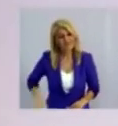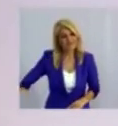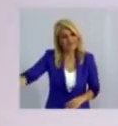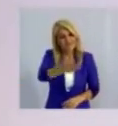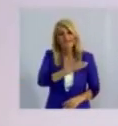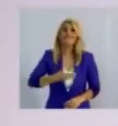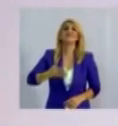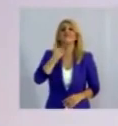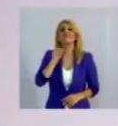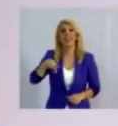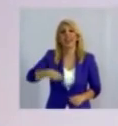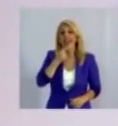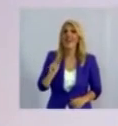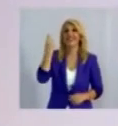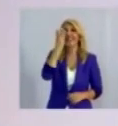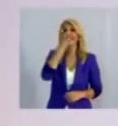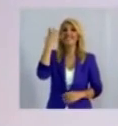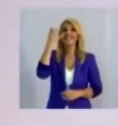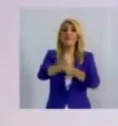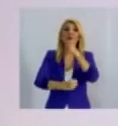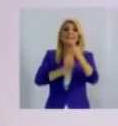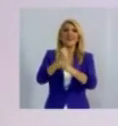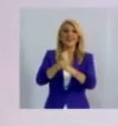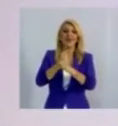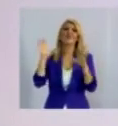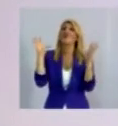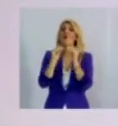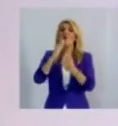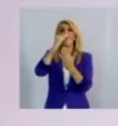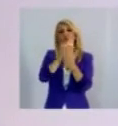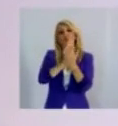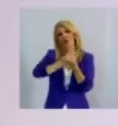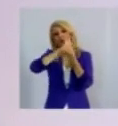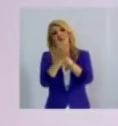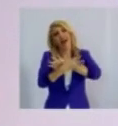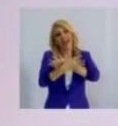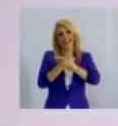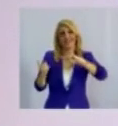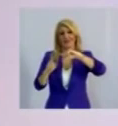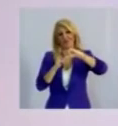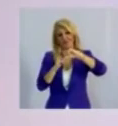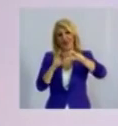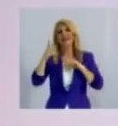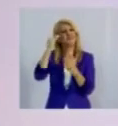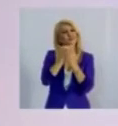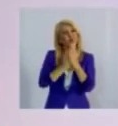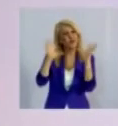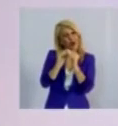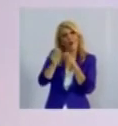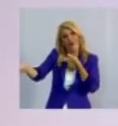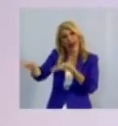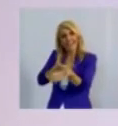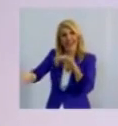χρόνια ζωής προγράμματος Erasmus Plus. Πρόκειται πράγματι για μία από τις μεγαλύτερες επιτυχίες της